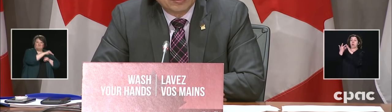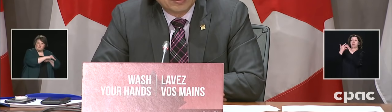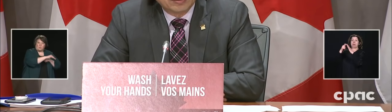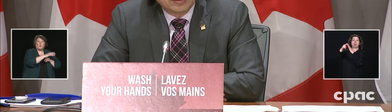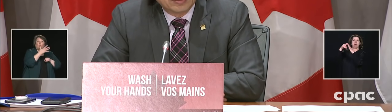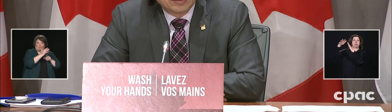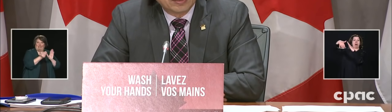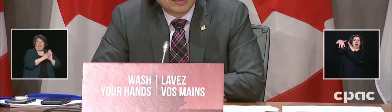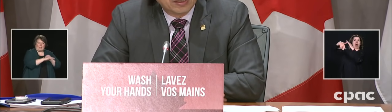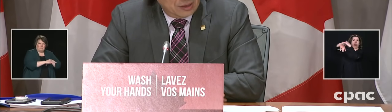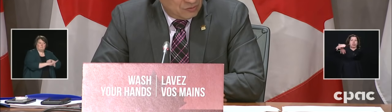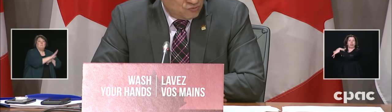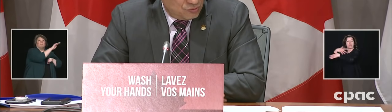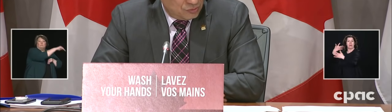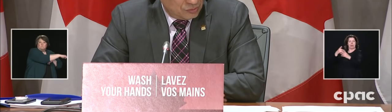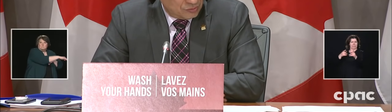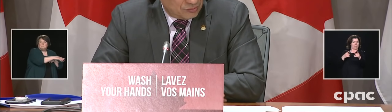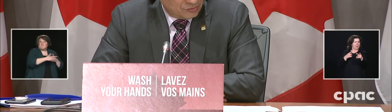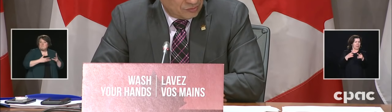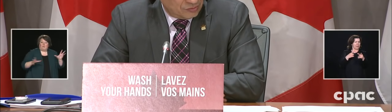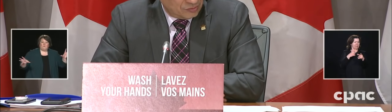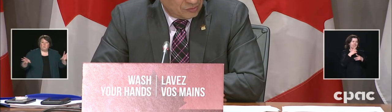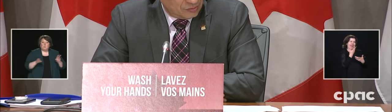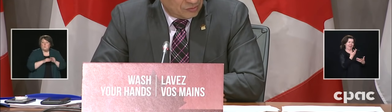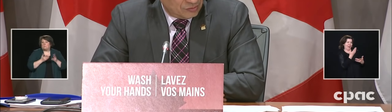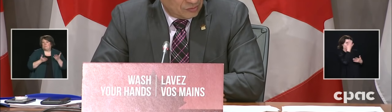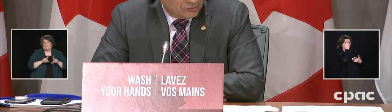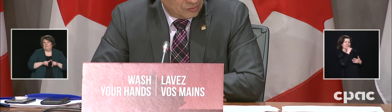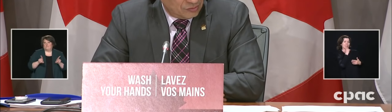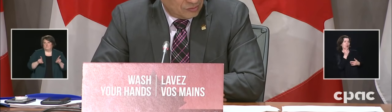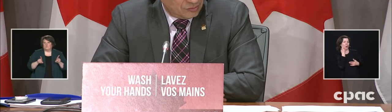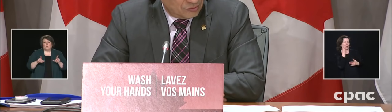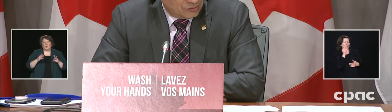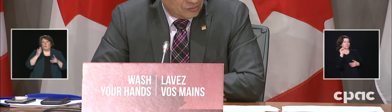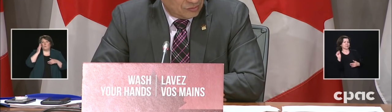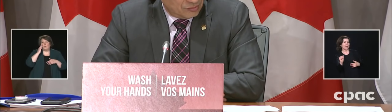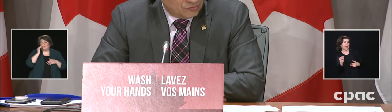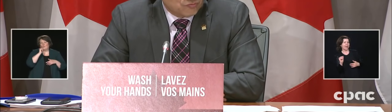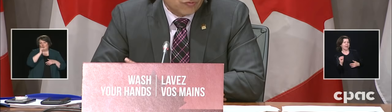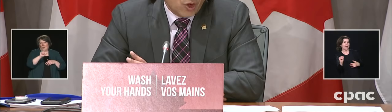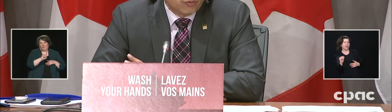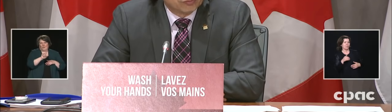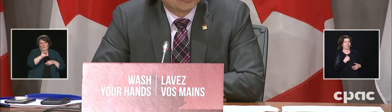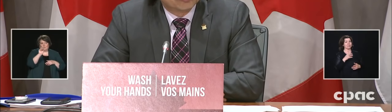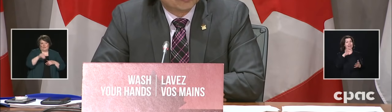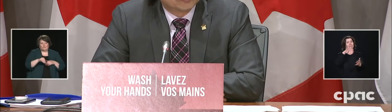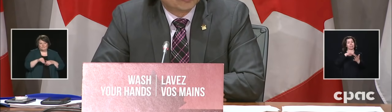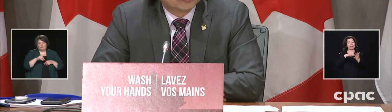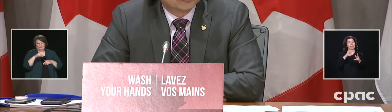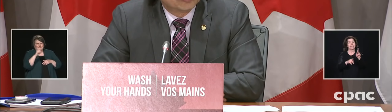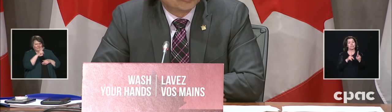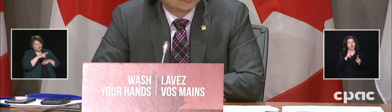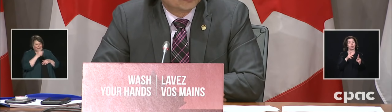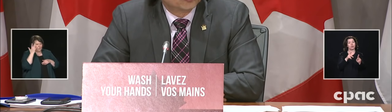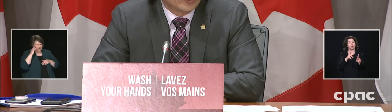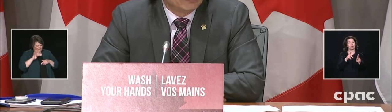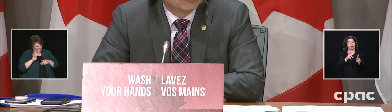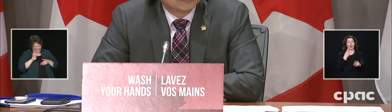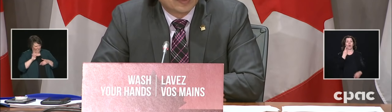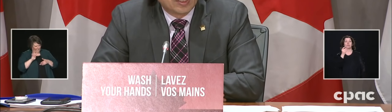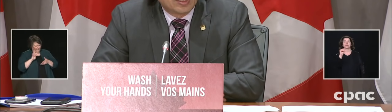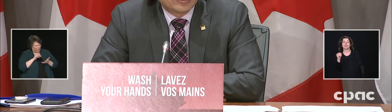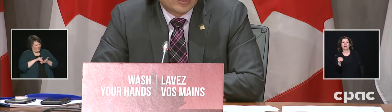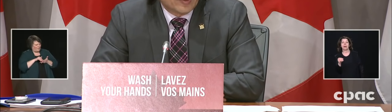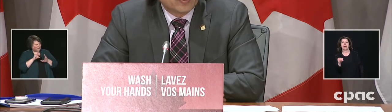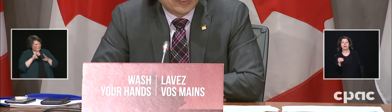ce ne sera pas 1 On sait que ce ne sera pas 1 parce que c'est 4 000 personnes, 1 puis là, vous me parlez de 3 800 au 5